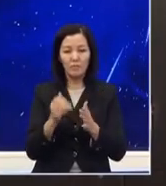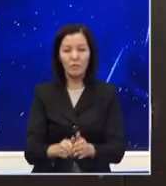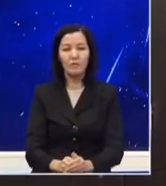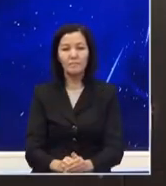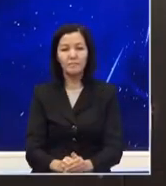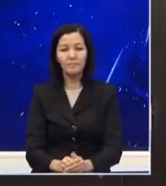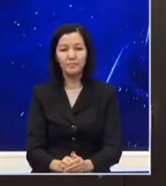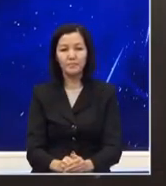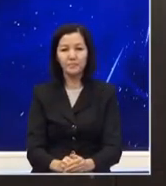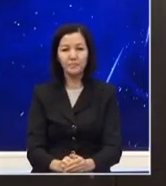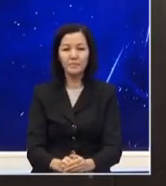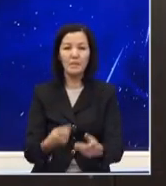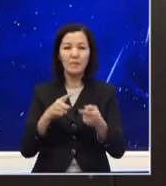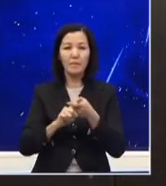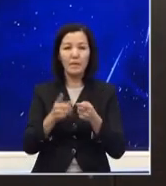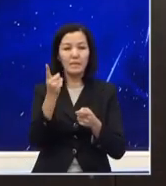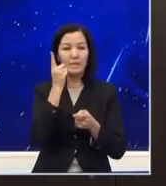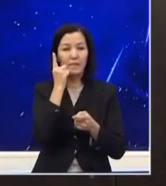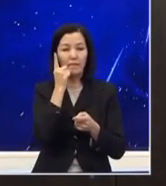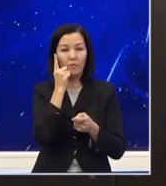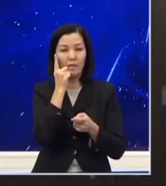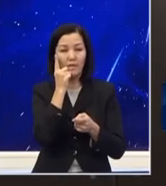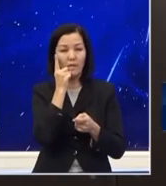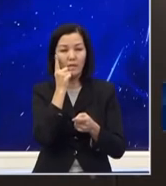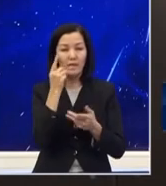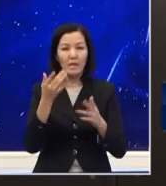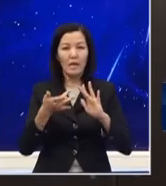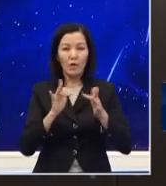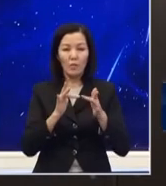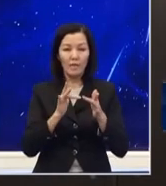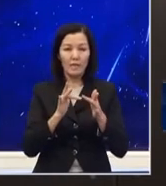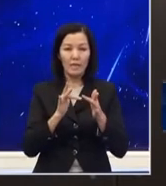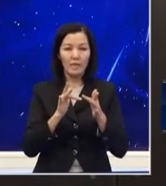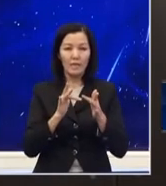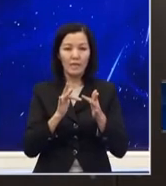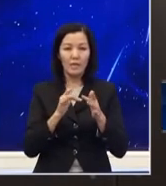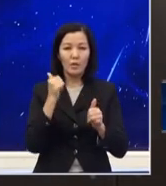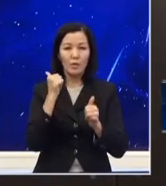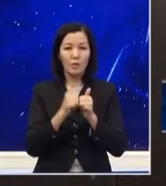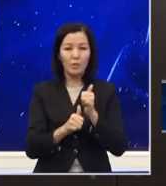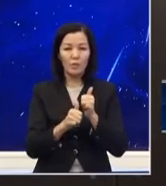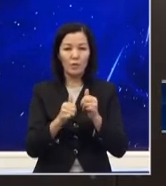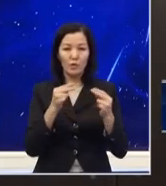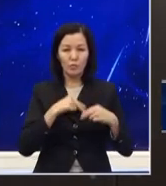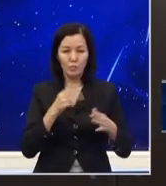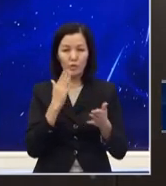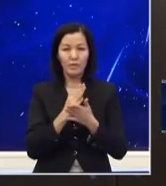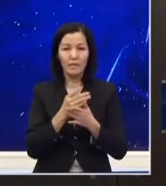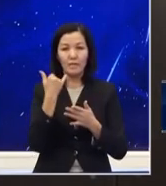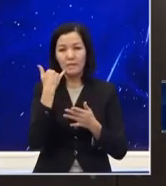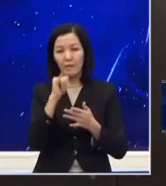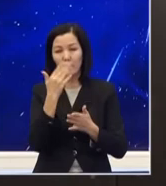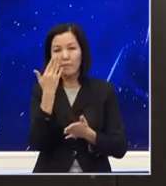Бізде байланыс телефондары, сонымен қатар әлеуметтік желілер күнделікті жұмыс істеуде.